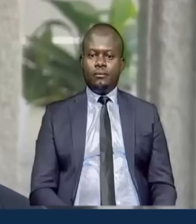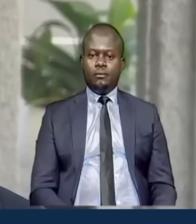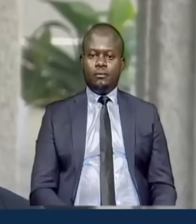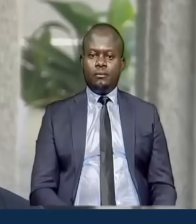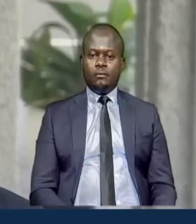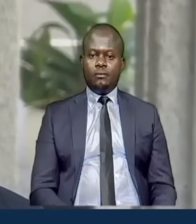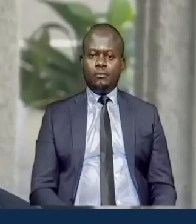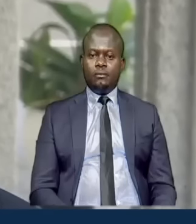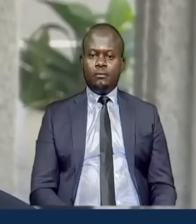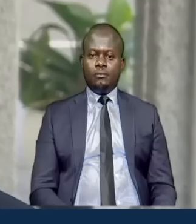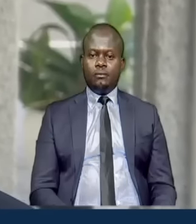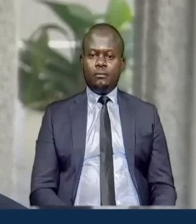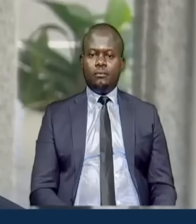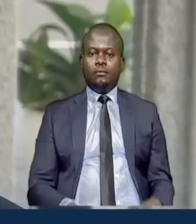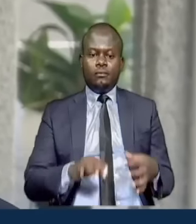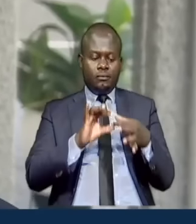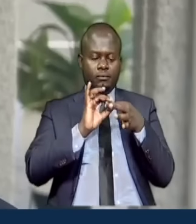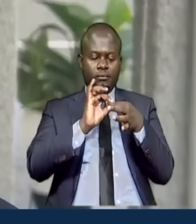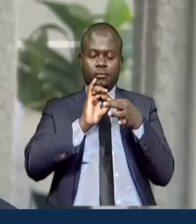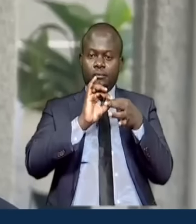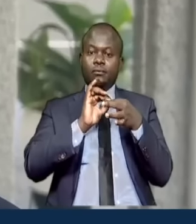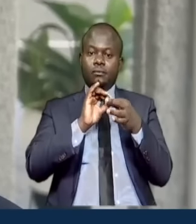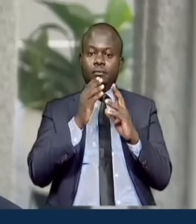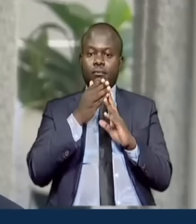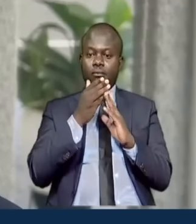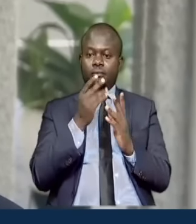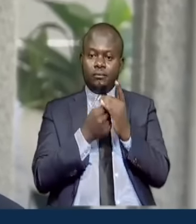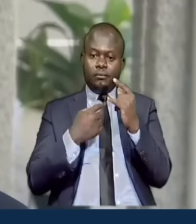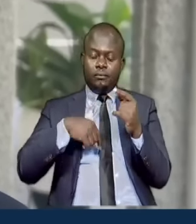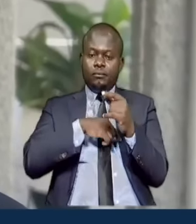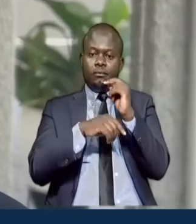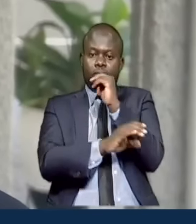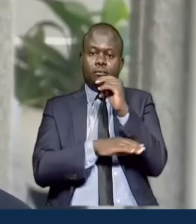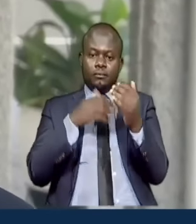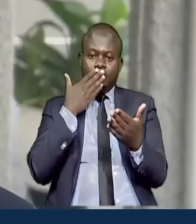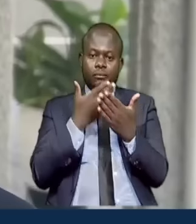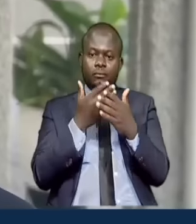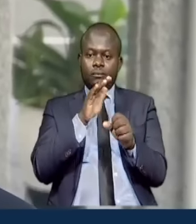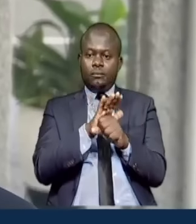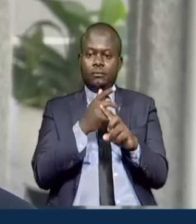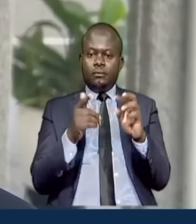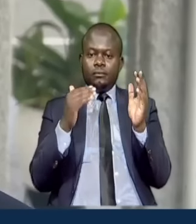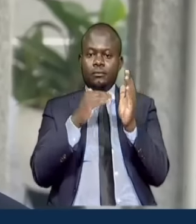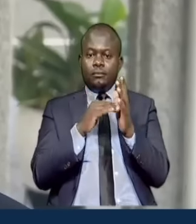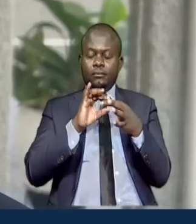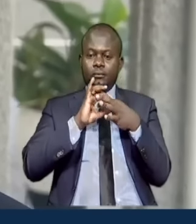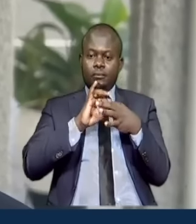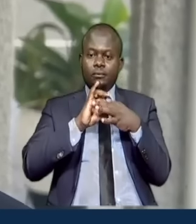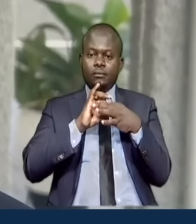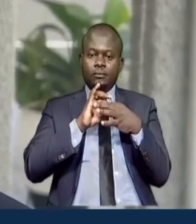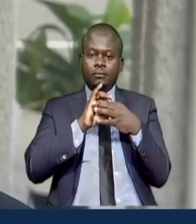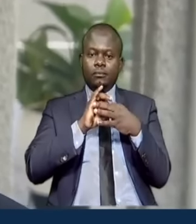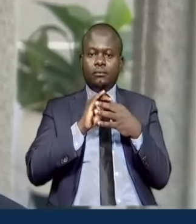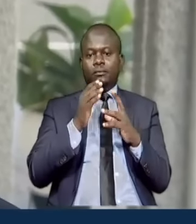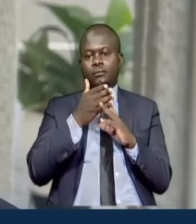Umubano uri hagati y'ibihugu byacu byombi ni mwiza cyane, ndetse noneho n'umubano uri hagati y'inteko